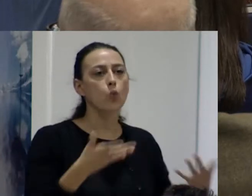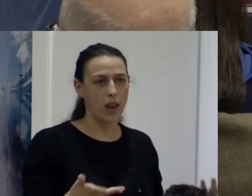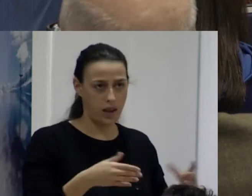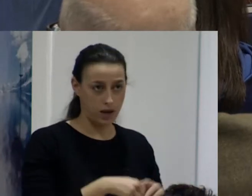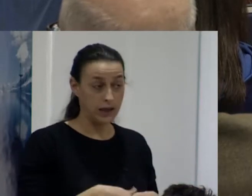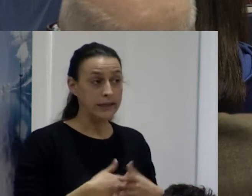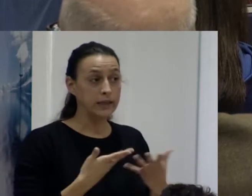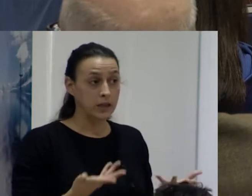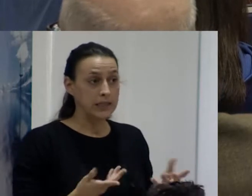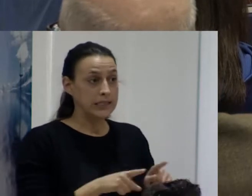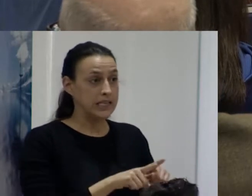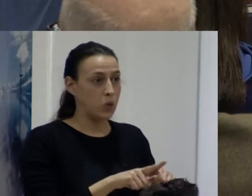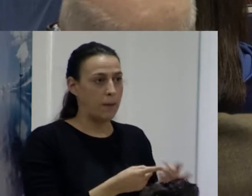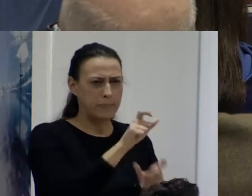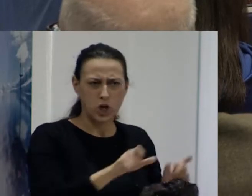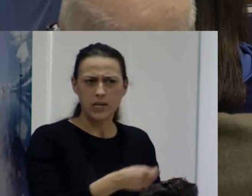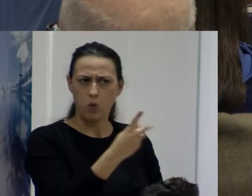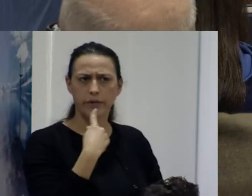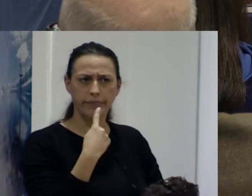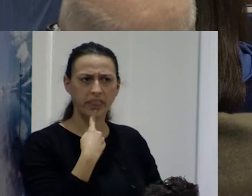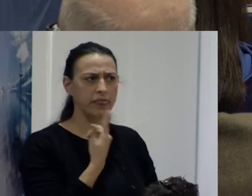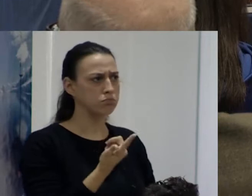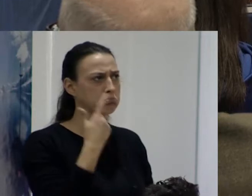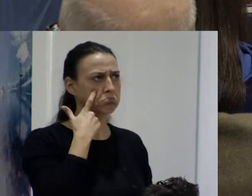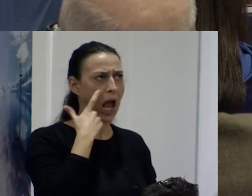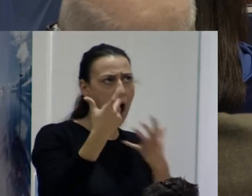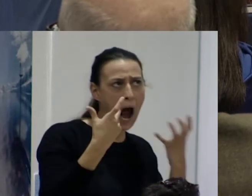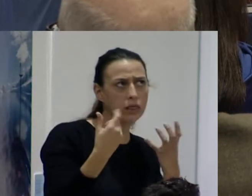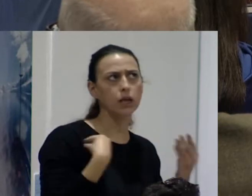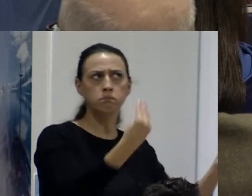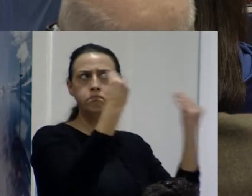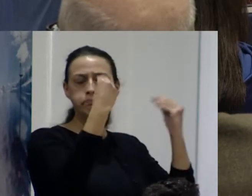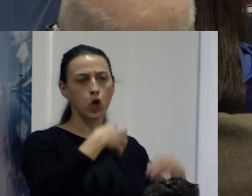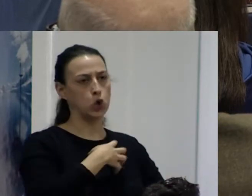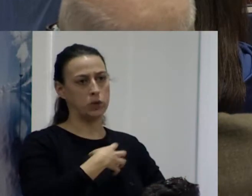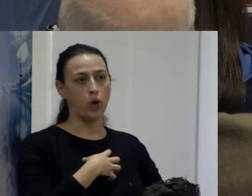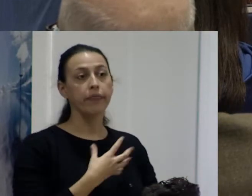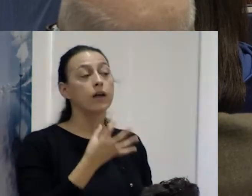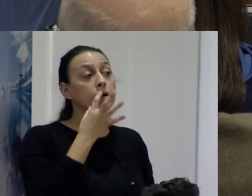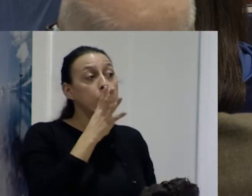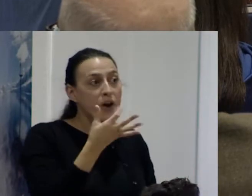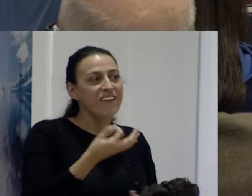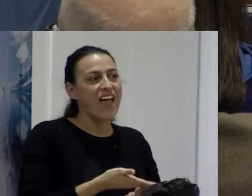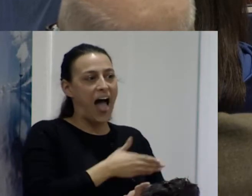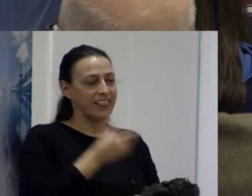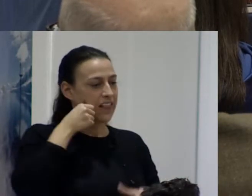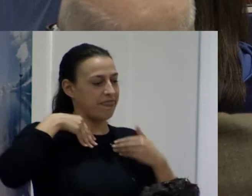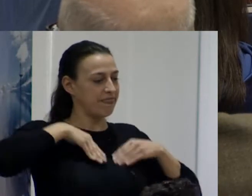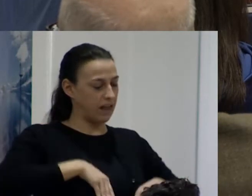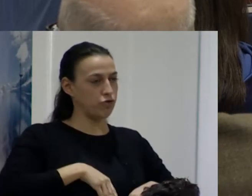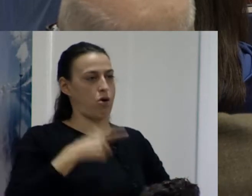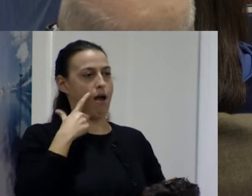l'art, que no pot eixir fora el que no està dins. No obstant això, quasi tots coincidim en que es pot ensenyar a